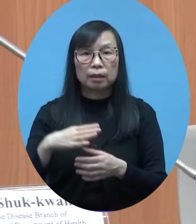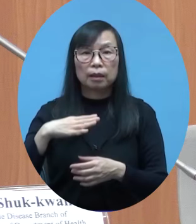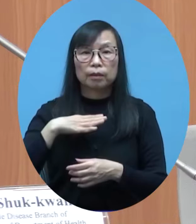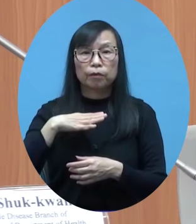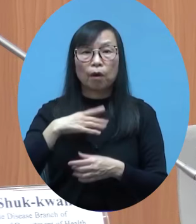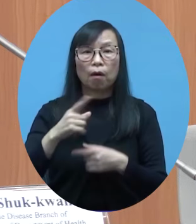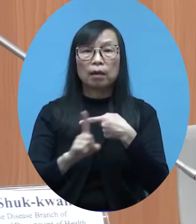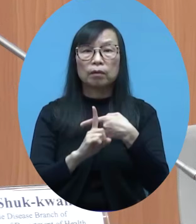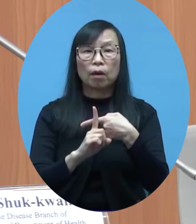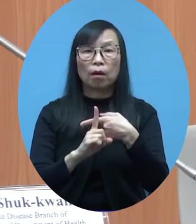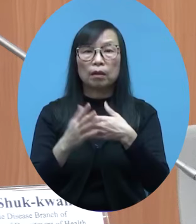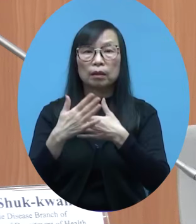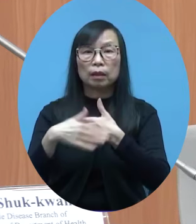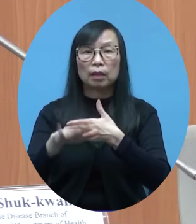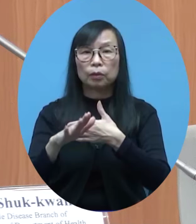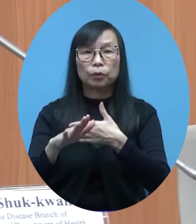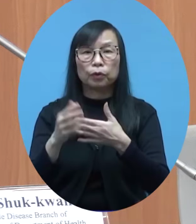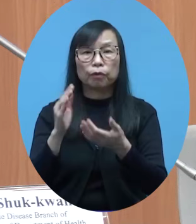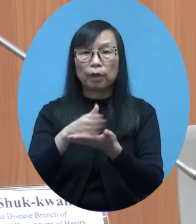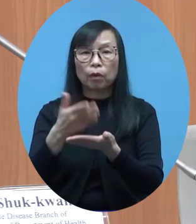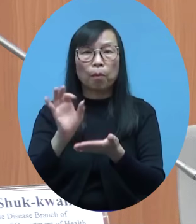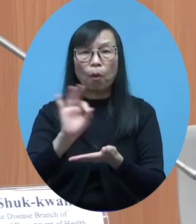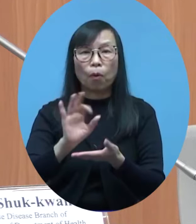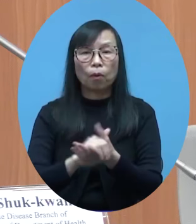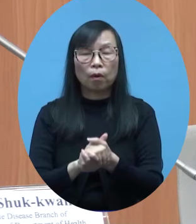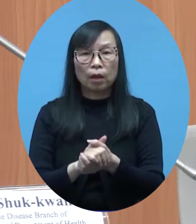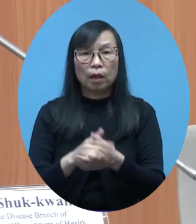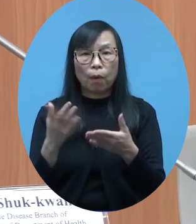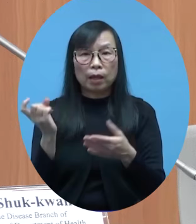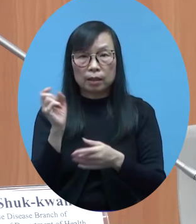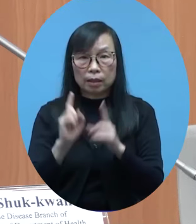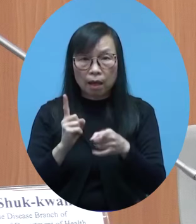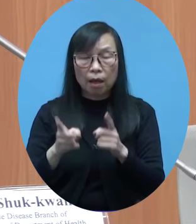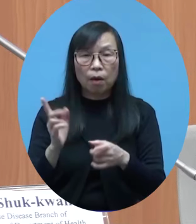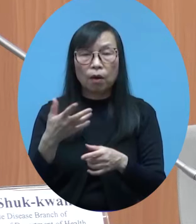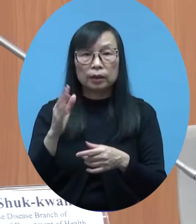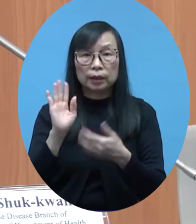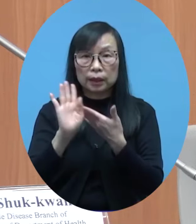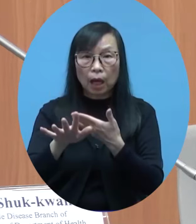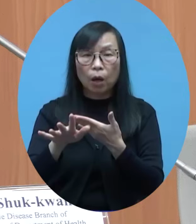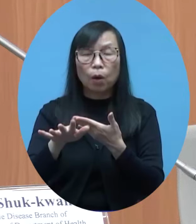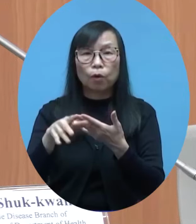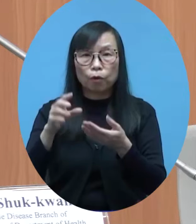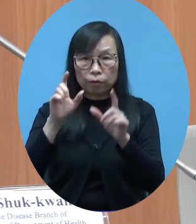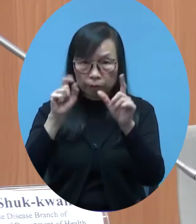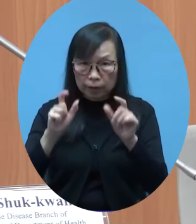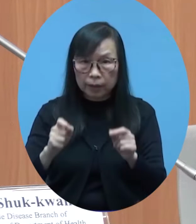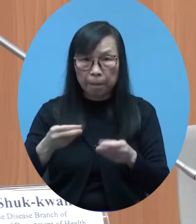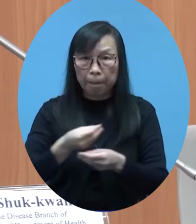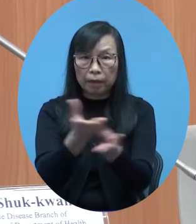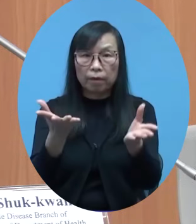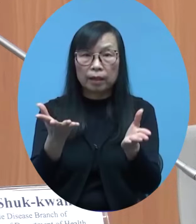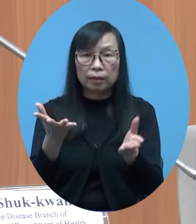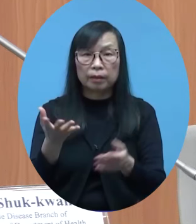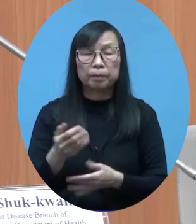係危殆，其餘嗰個咧我就冇分類，或者我再即係之後再即係做翻嗰個分析咁樣俾翻你哋啊，好